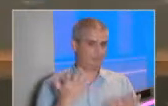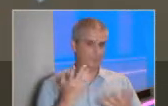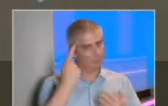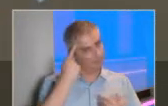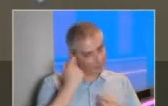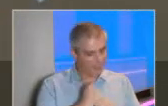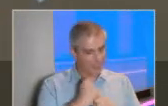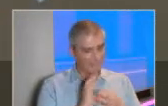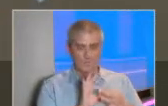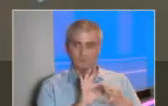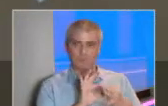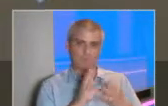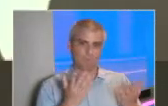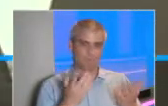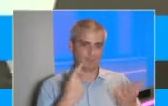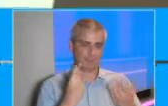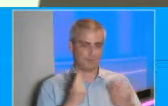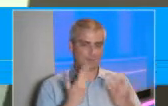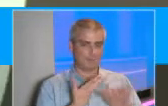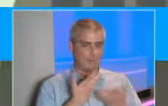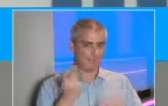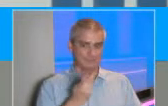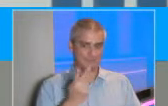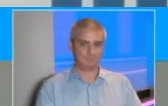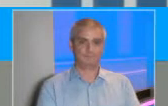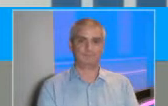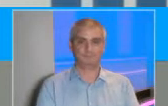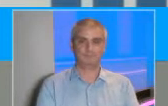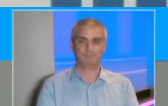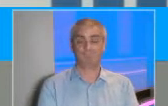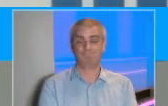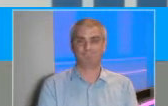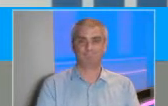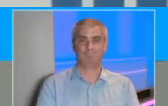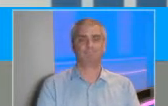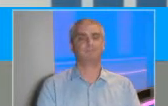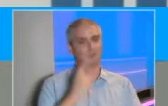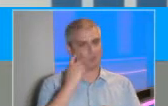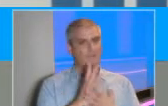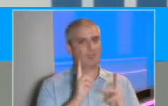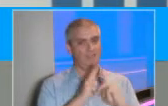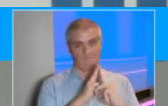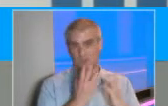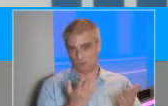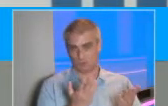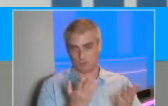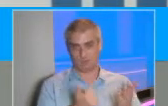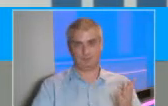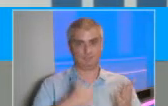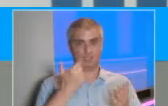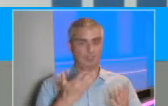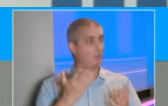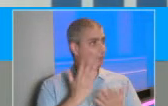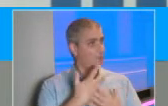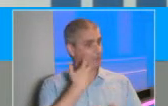יודע לעבוד איתם? אתה יודע שם דברים על היחסים ביניהם? אני יודע שהם כן נפגשו לפחות שר...